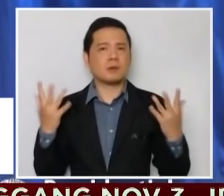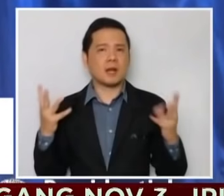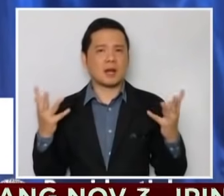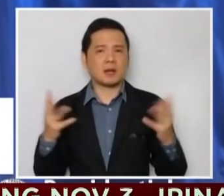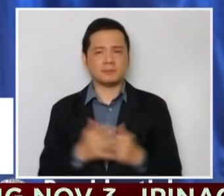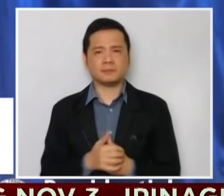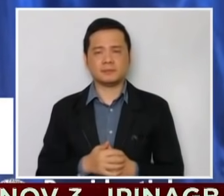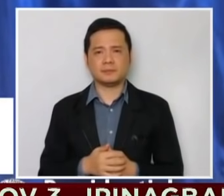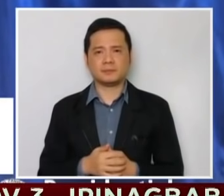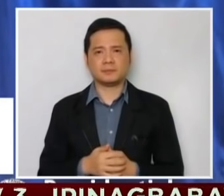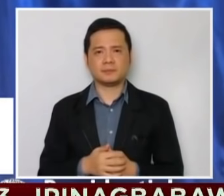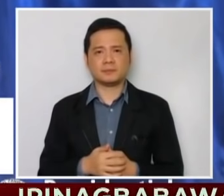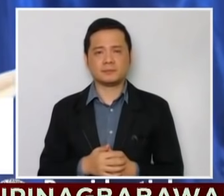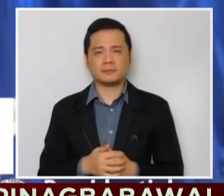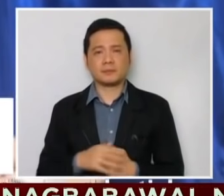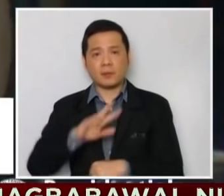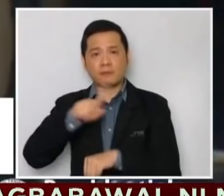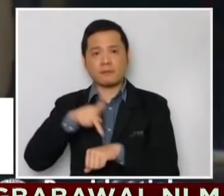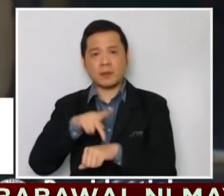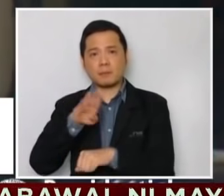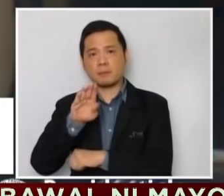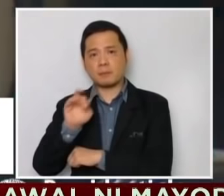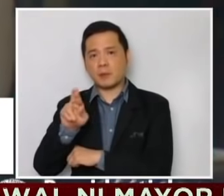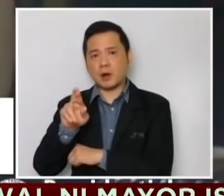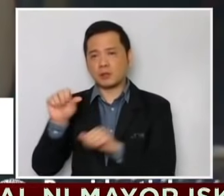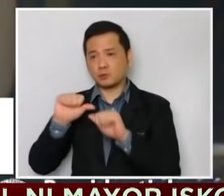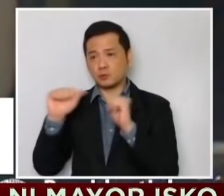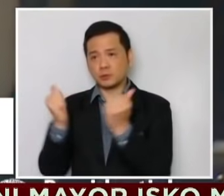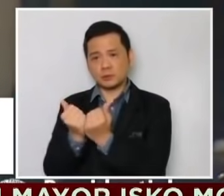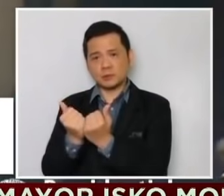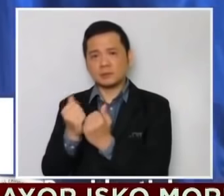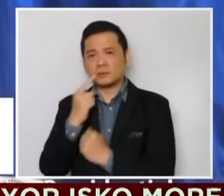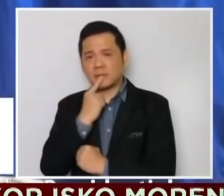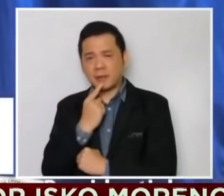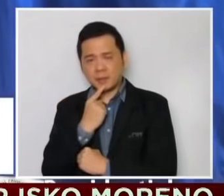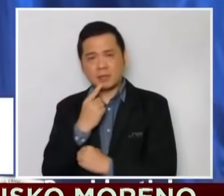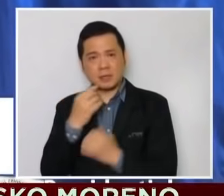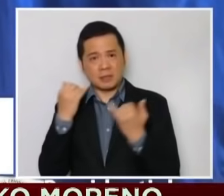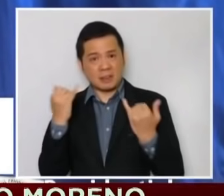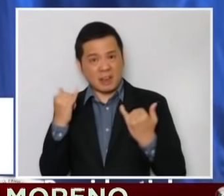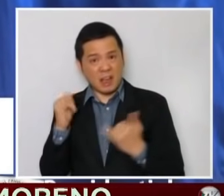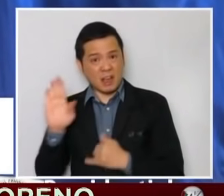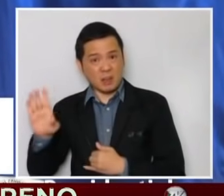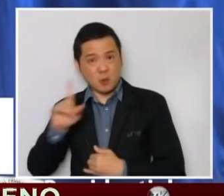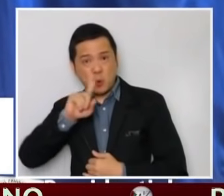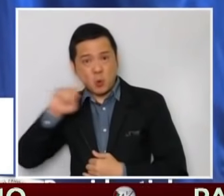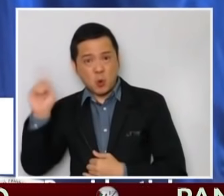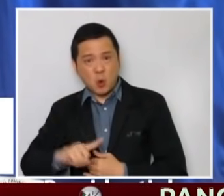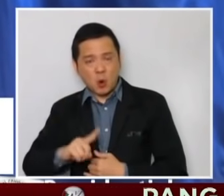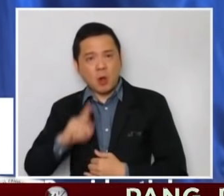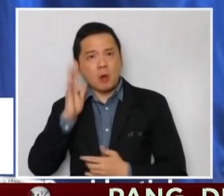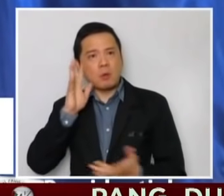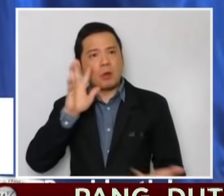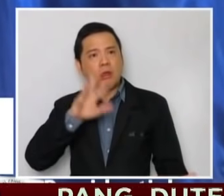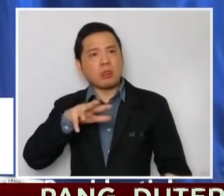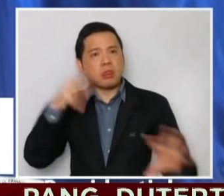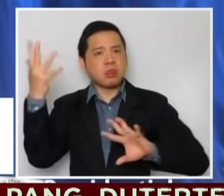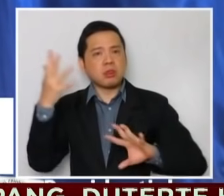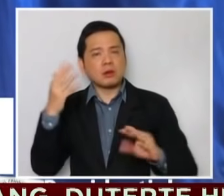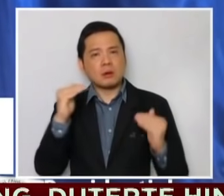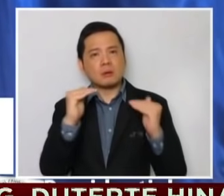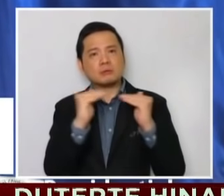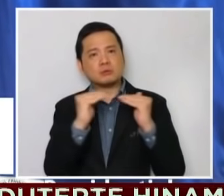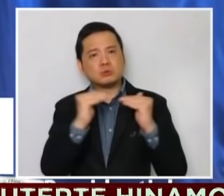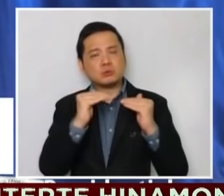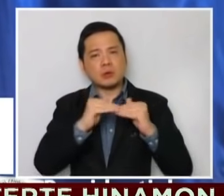ng Philippine Bar Association na nilalagay sa alanganin ni Pangulong Duterte ang checks and balances at